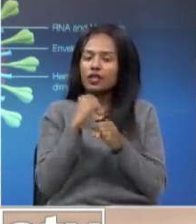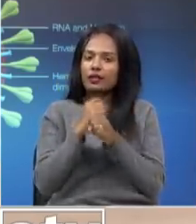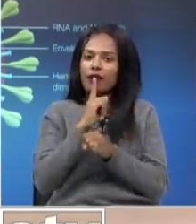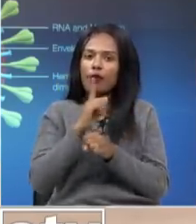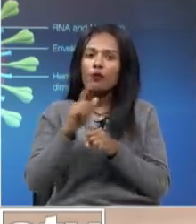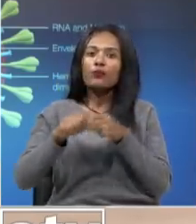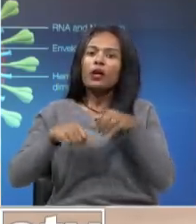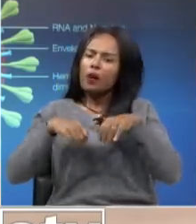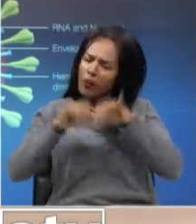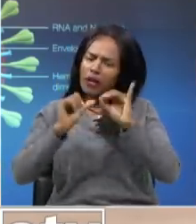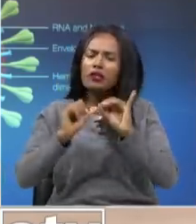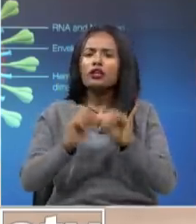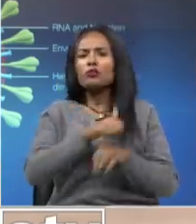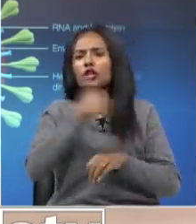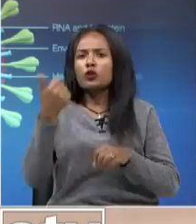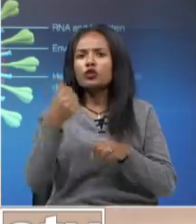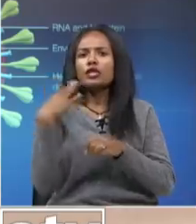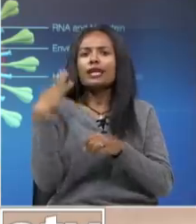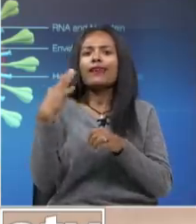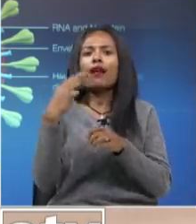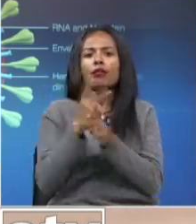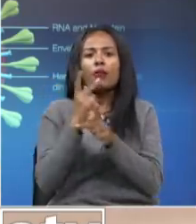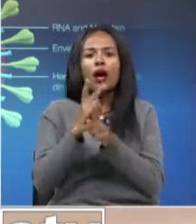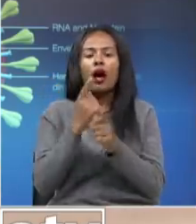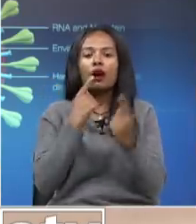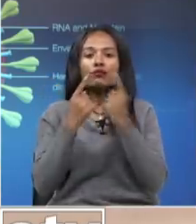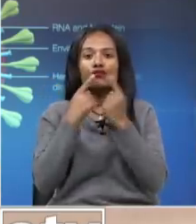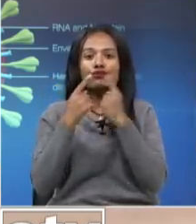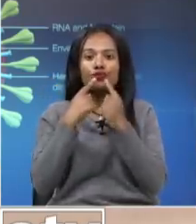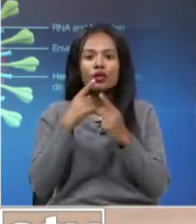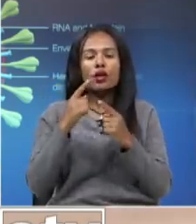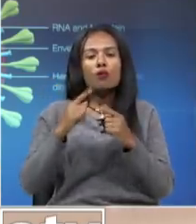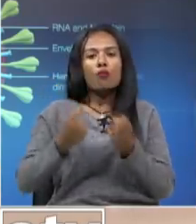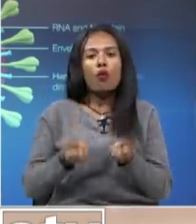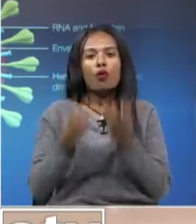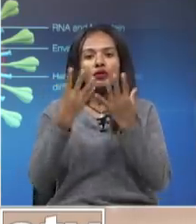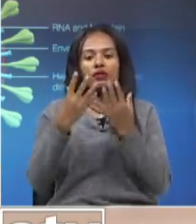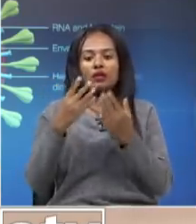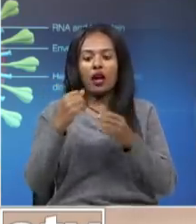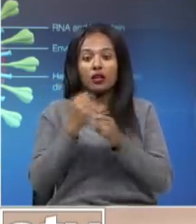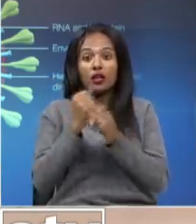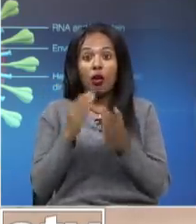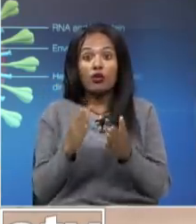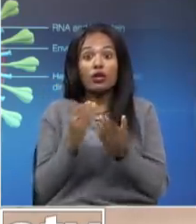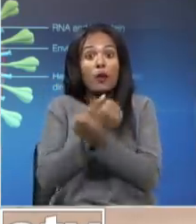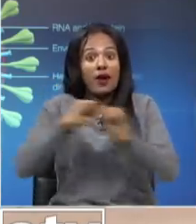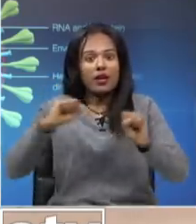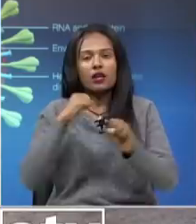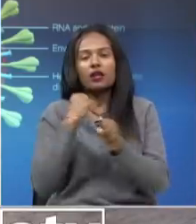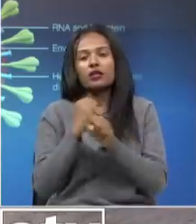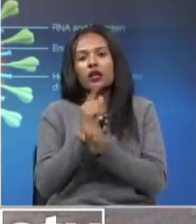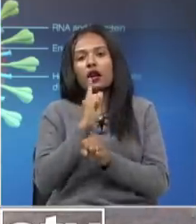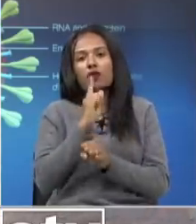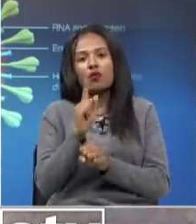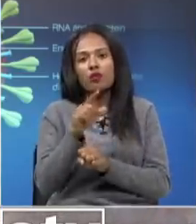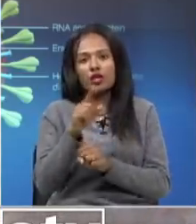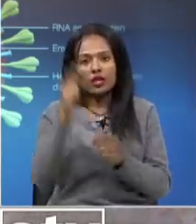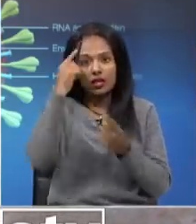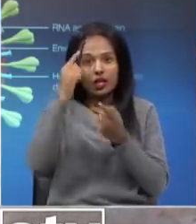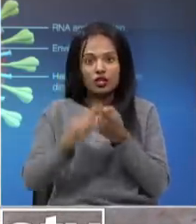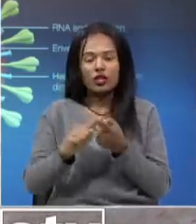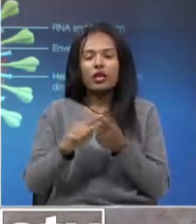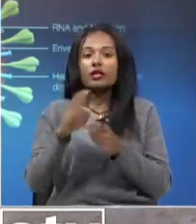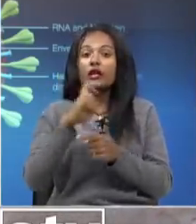በቀጣይ ደግሞ ሌሎች ስራዎችን ከጤና ጥበቃ ጋር እየተነጋገርን ሞር ሰራተኛውን ሴቭ ለማድረግ ለመስራት እቅድ ይዘናል ማለት ነው።